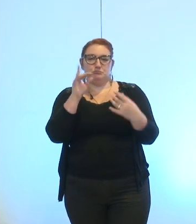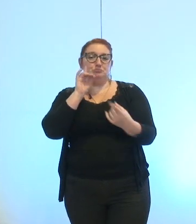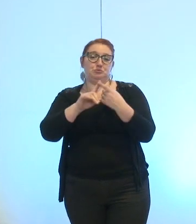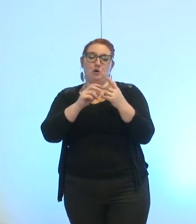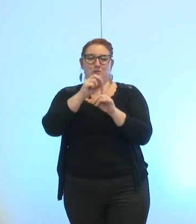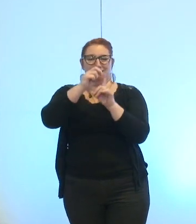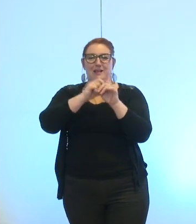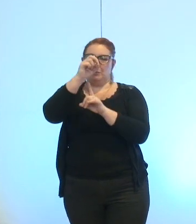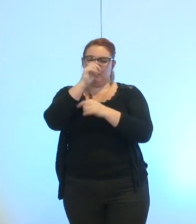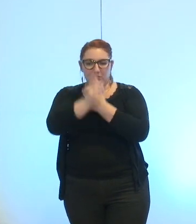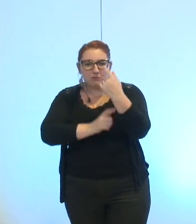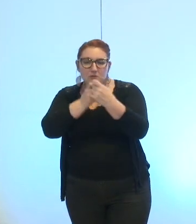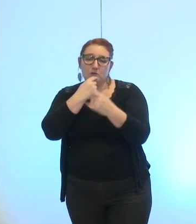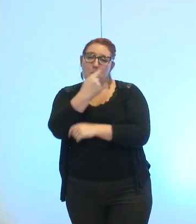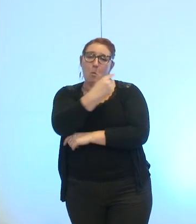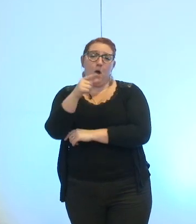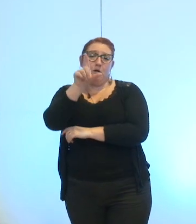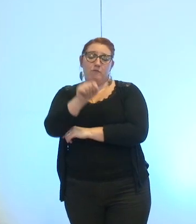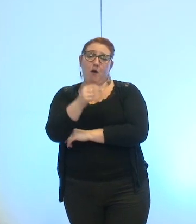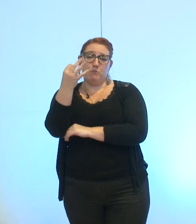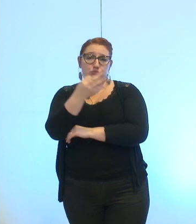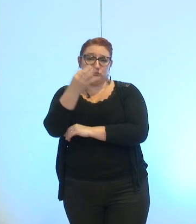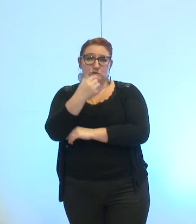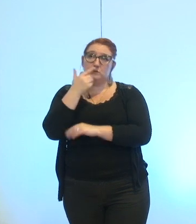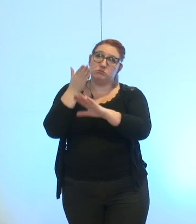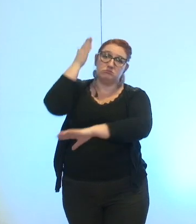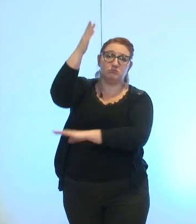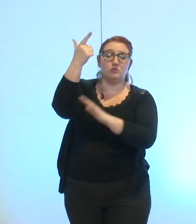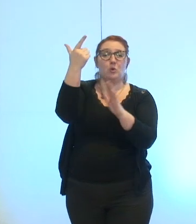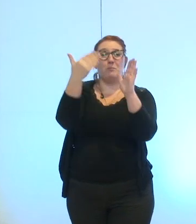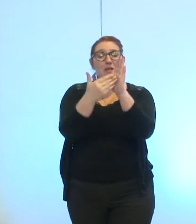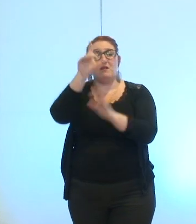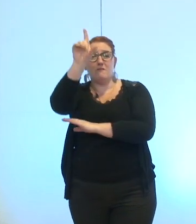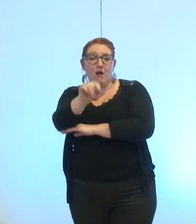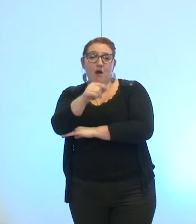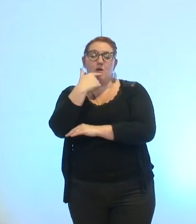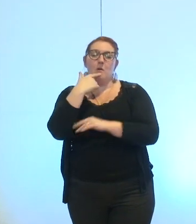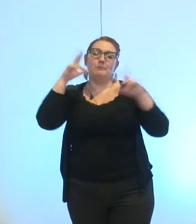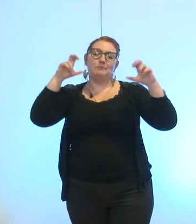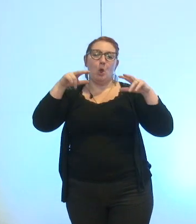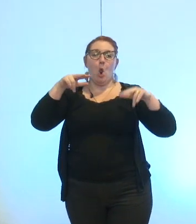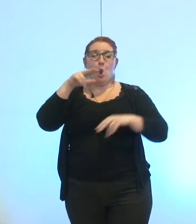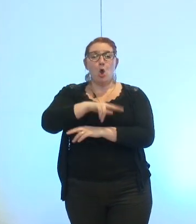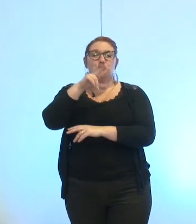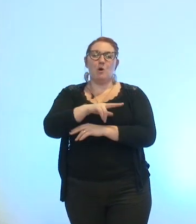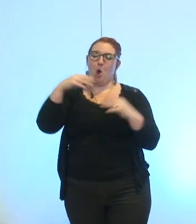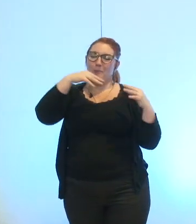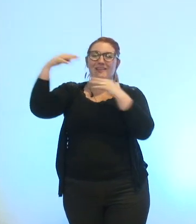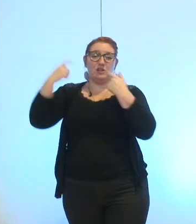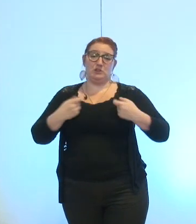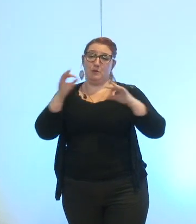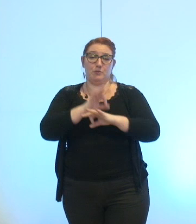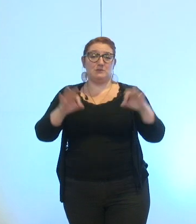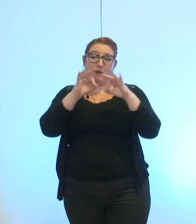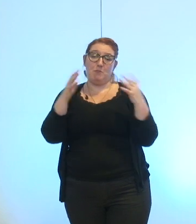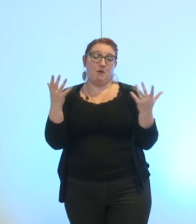prêts pour l'horizon 2020 où il s'agira de produire des logements passifs donc on voit bien qu'on on s'oriente dans ce sens-là des maintenant